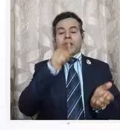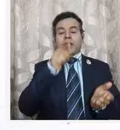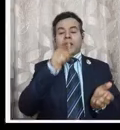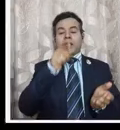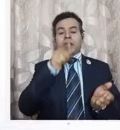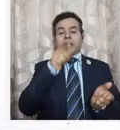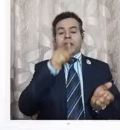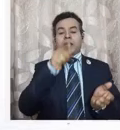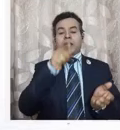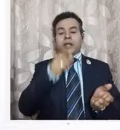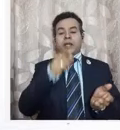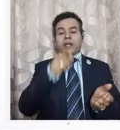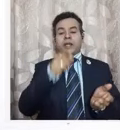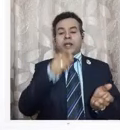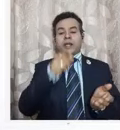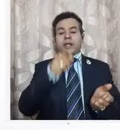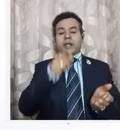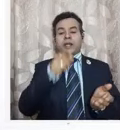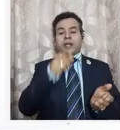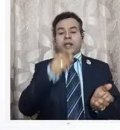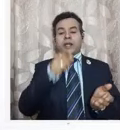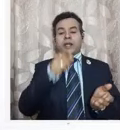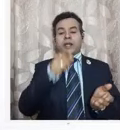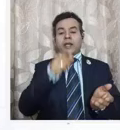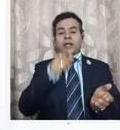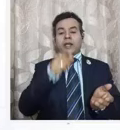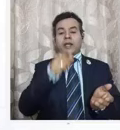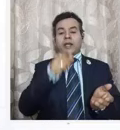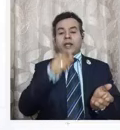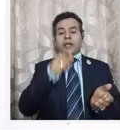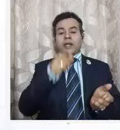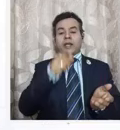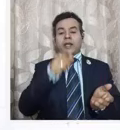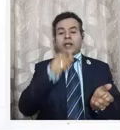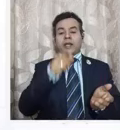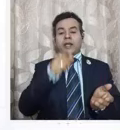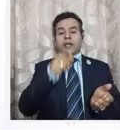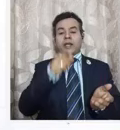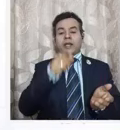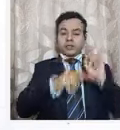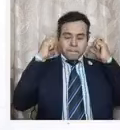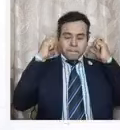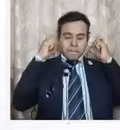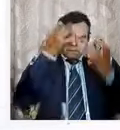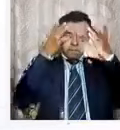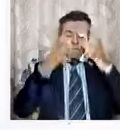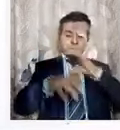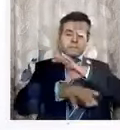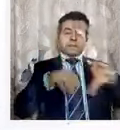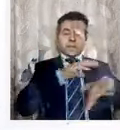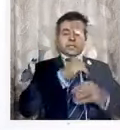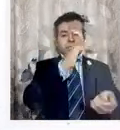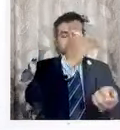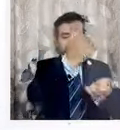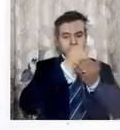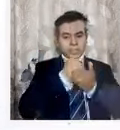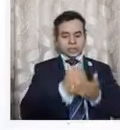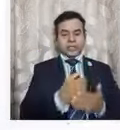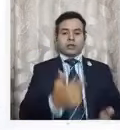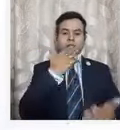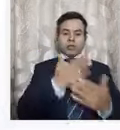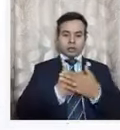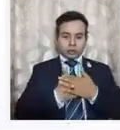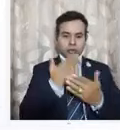কৃতজ্ঞতা এবং ধন্যবাদ জানাই বিশ্ব খাদ্য কর্মসূচি বা WFPA এবং অস্ট্রেলিয়ার কে, যারা